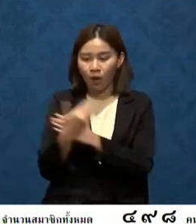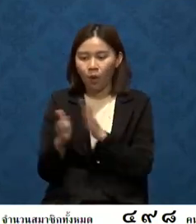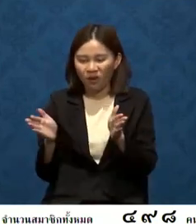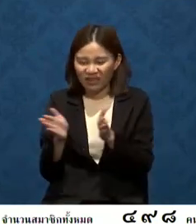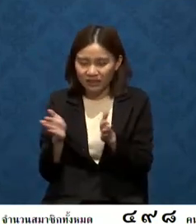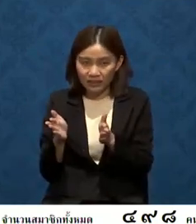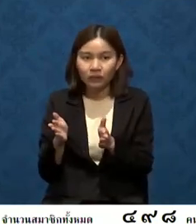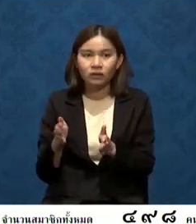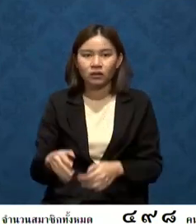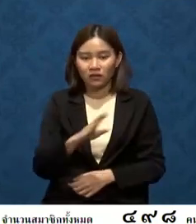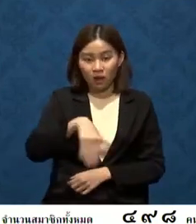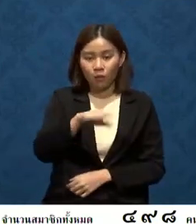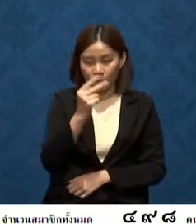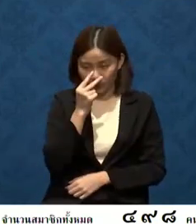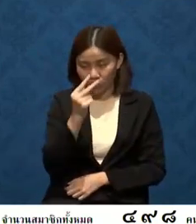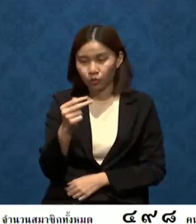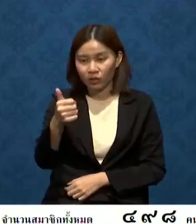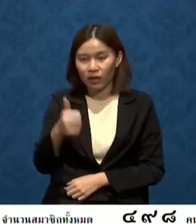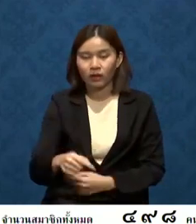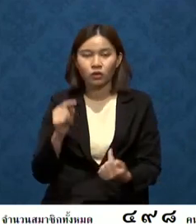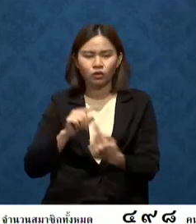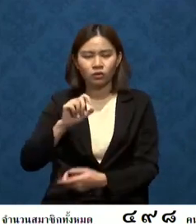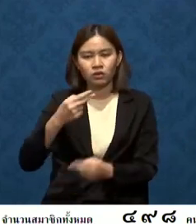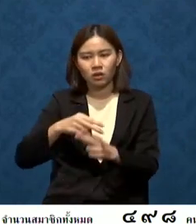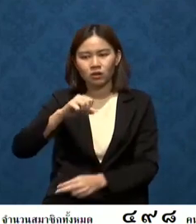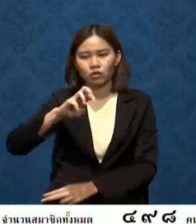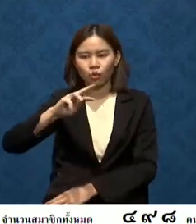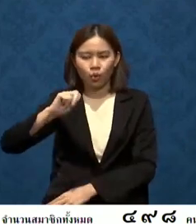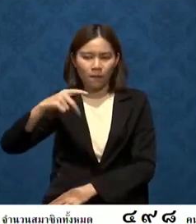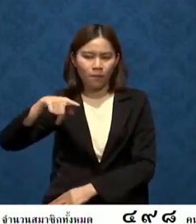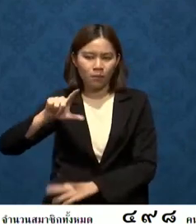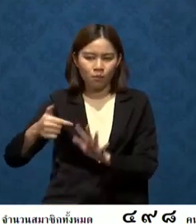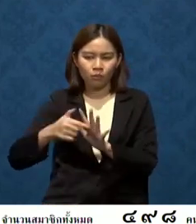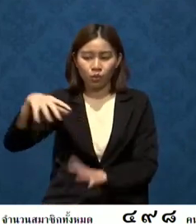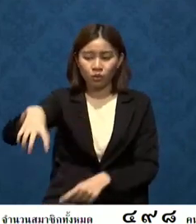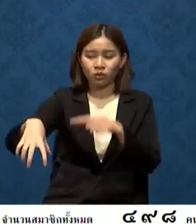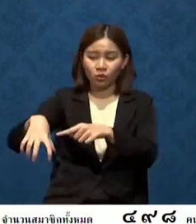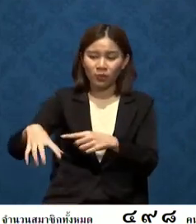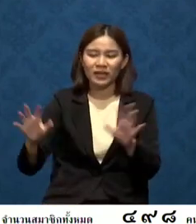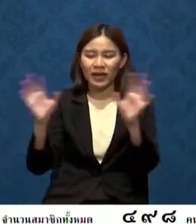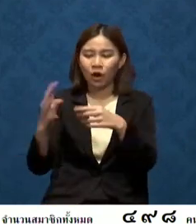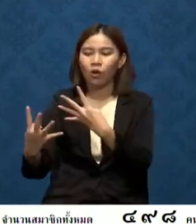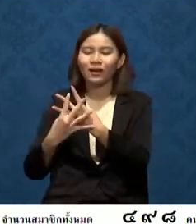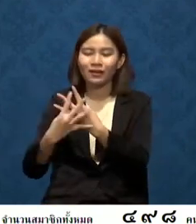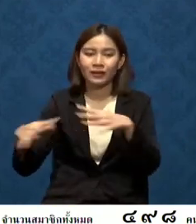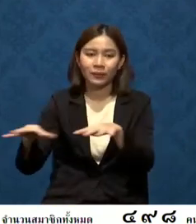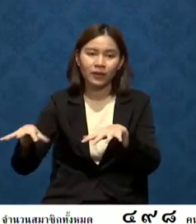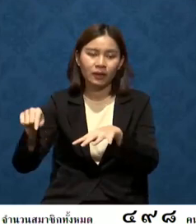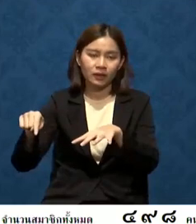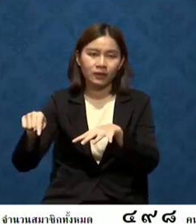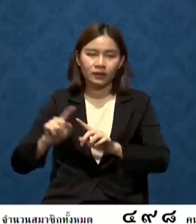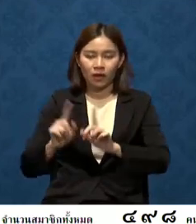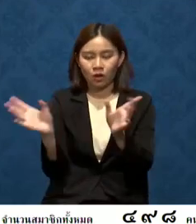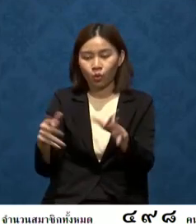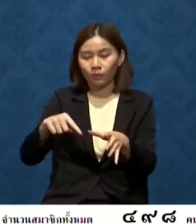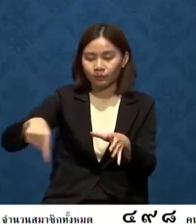ท่านสามารถที่ไปดูได้นะครับที่สวนพลูก็ห้องขังปกติธรรมดานี่แหละครับถึงทีนี้คนเหล่